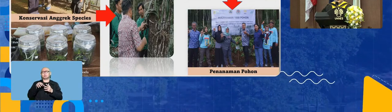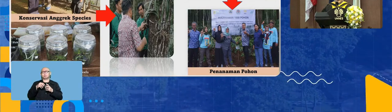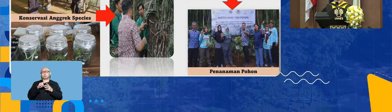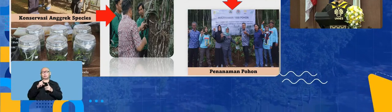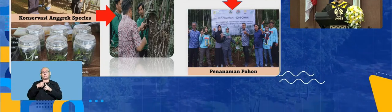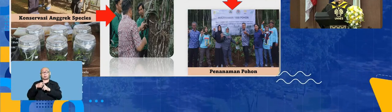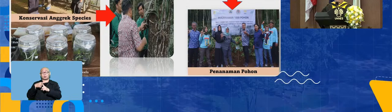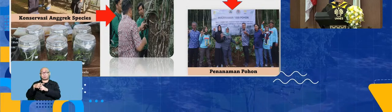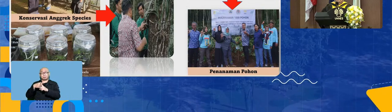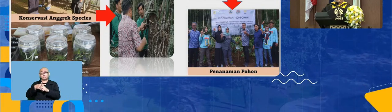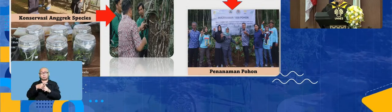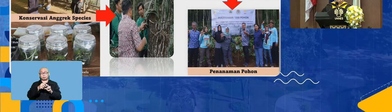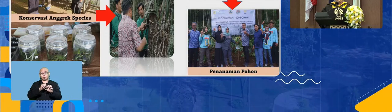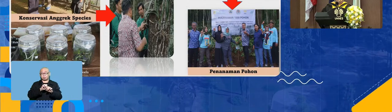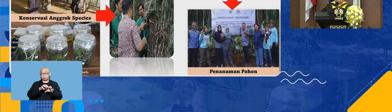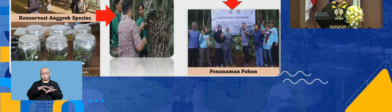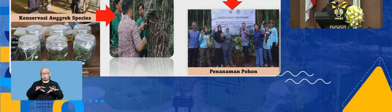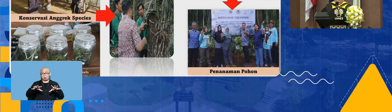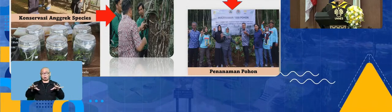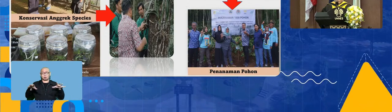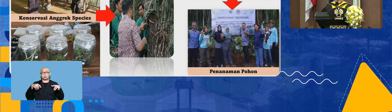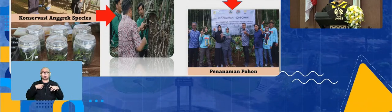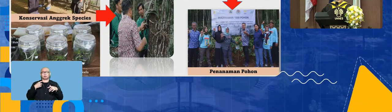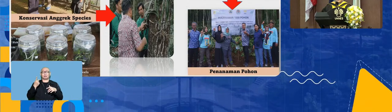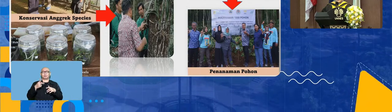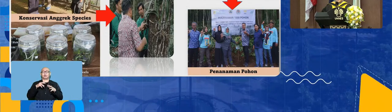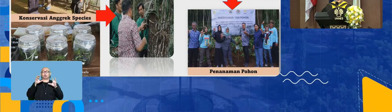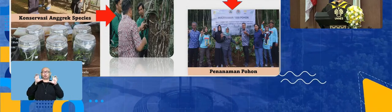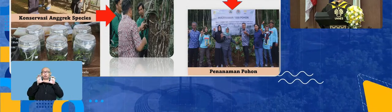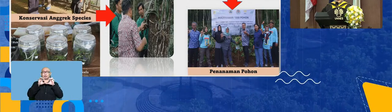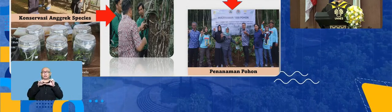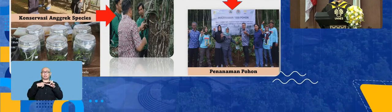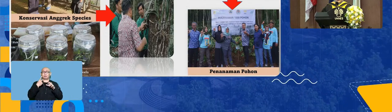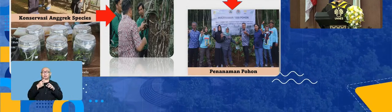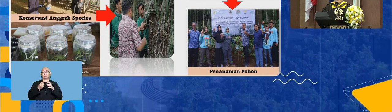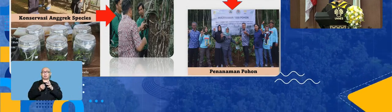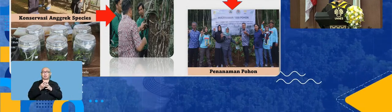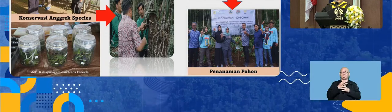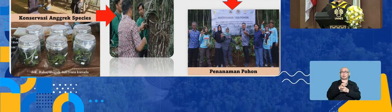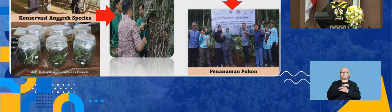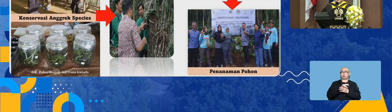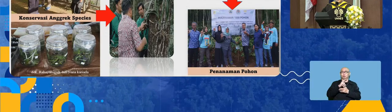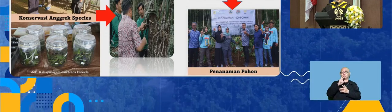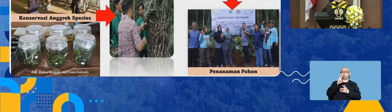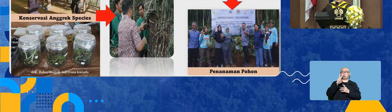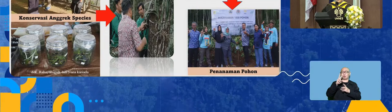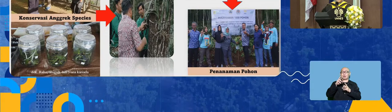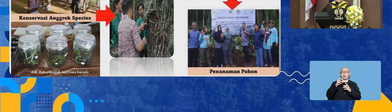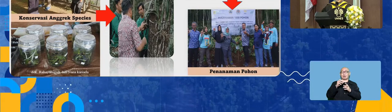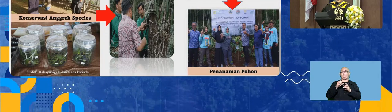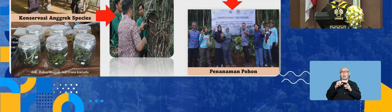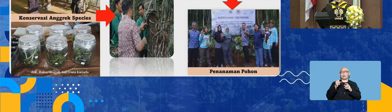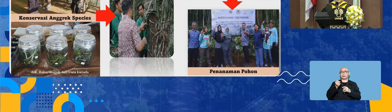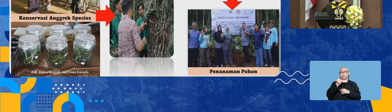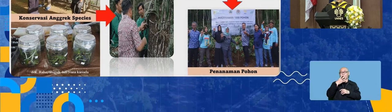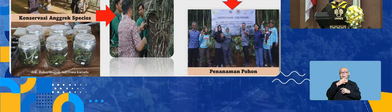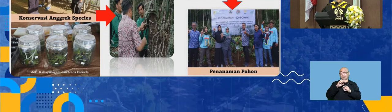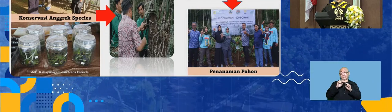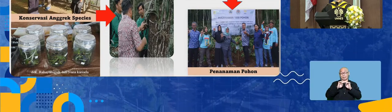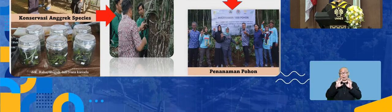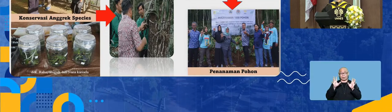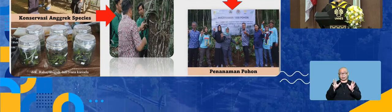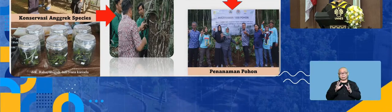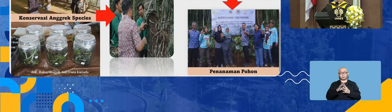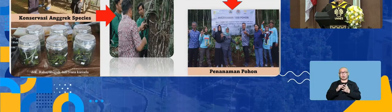Sasana Kultura Laboratorium di UNES, kami mengembangkan dua spesies anggrek liar, anggrek spesies ini, melalui